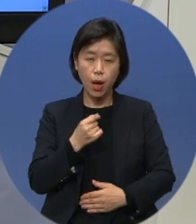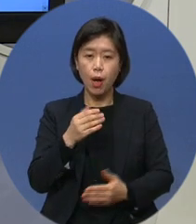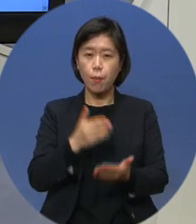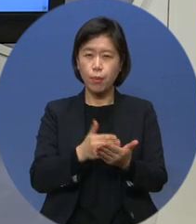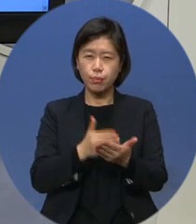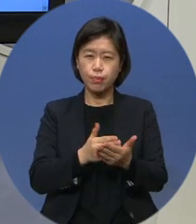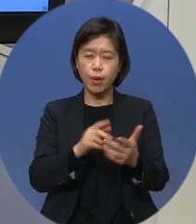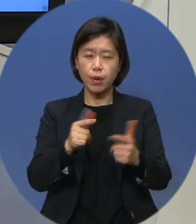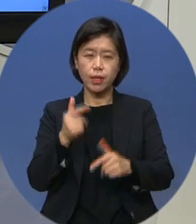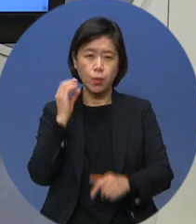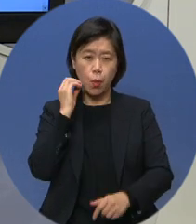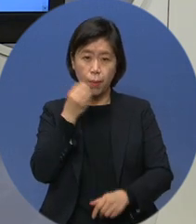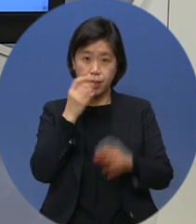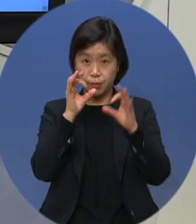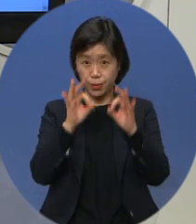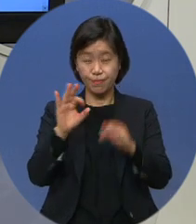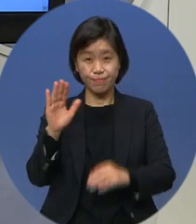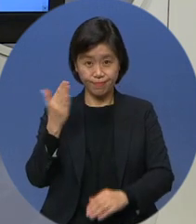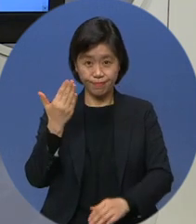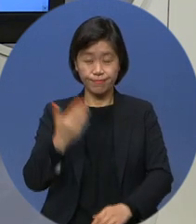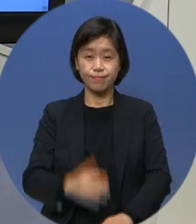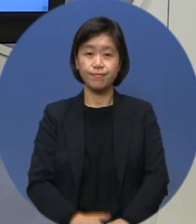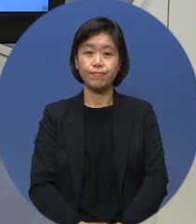뉴스를 통해 확인할 수 있습니다